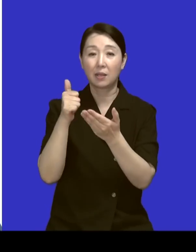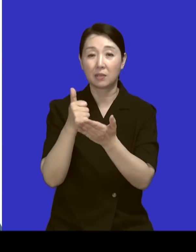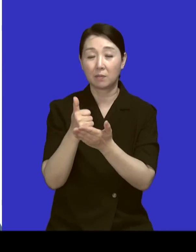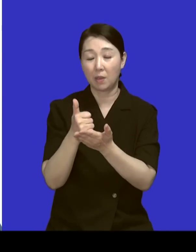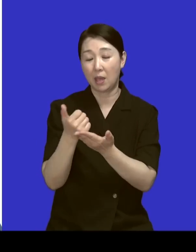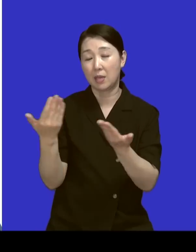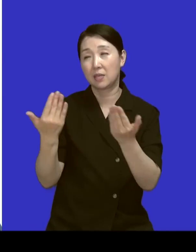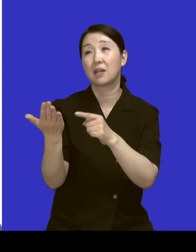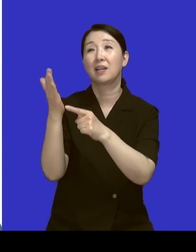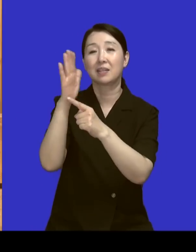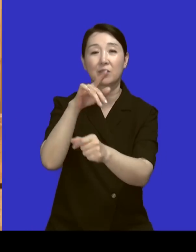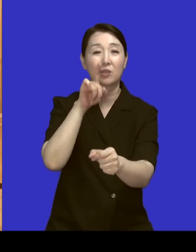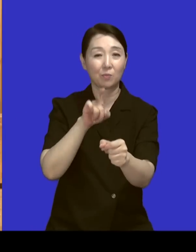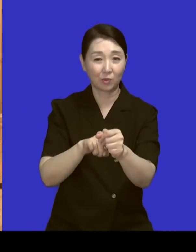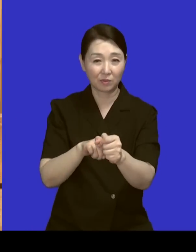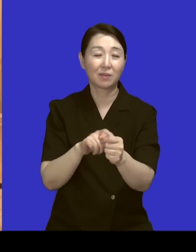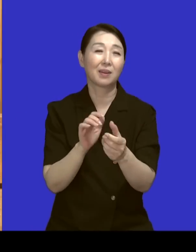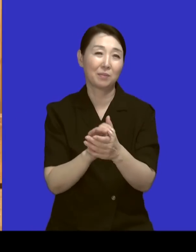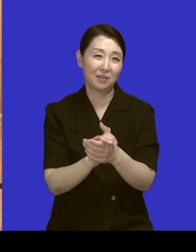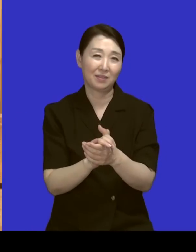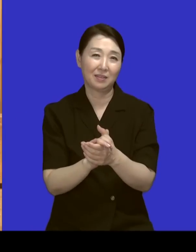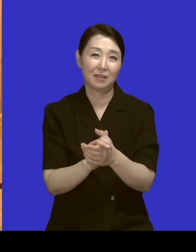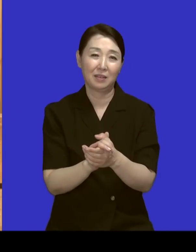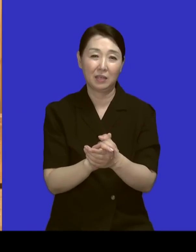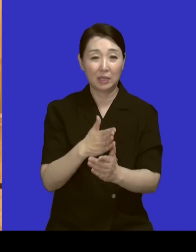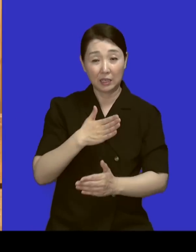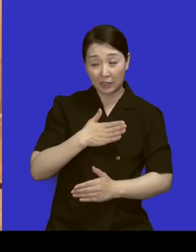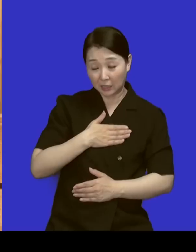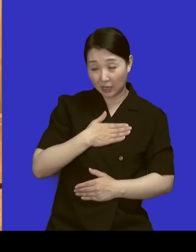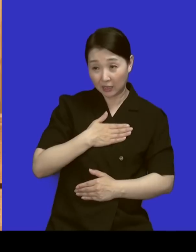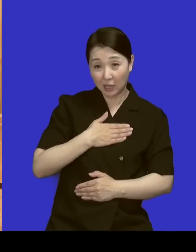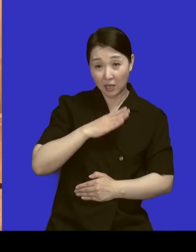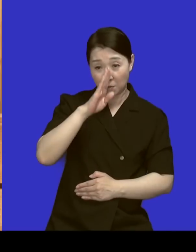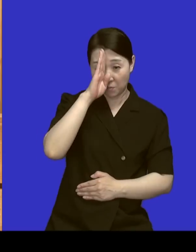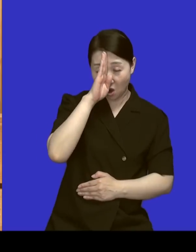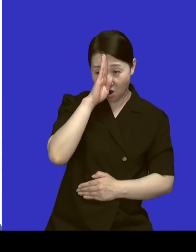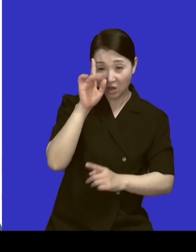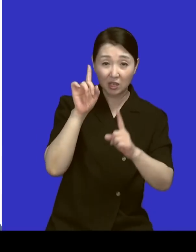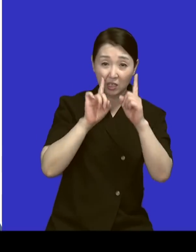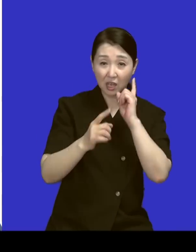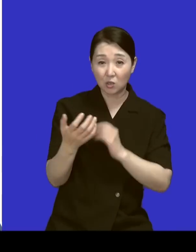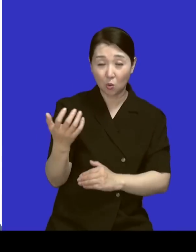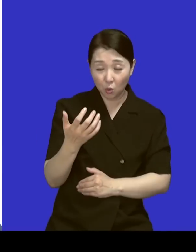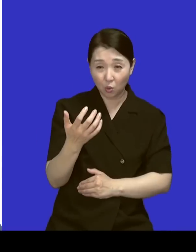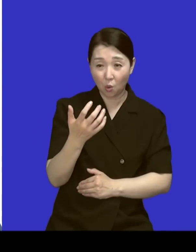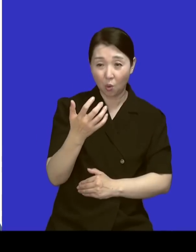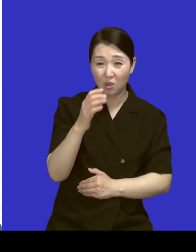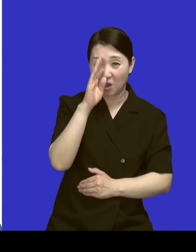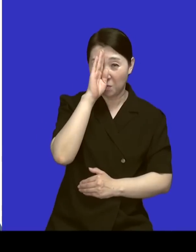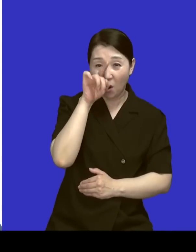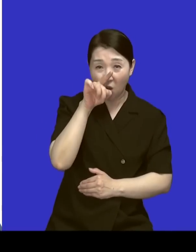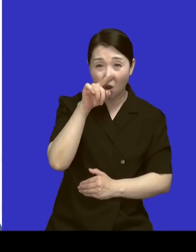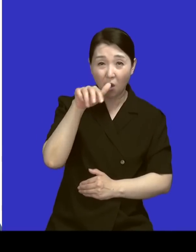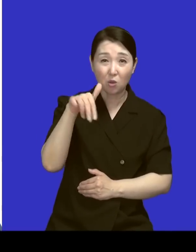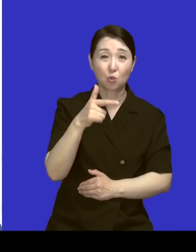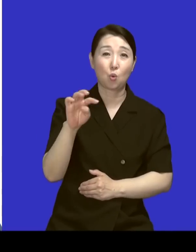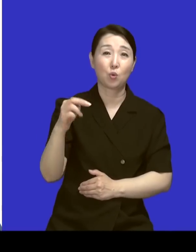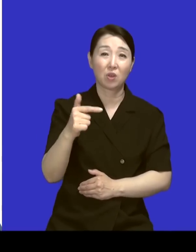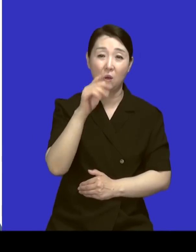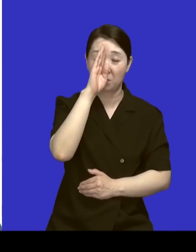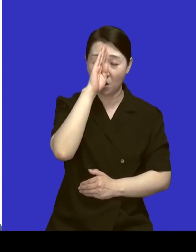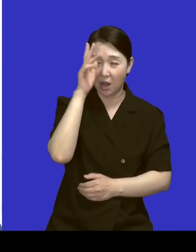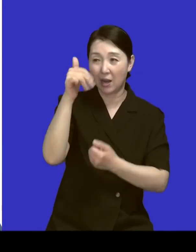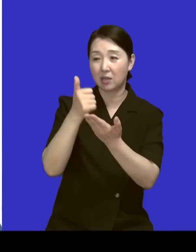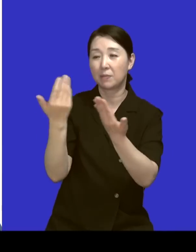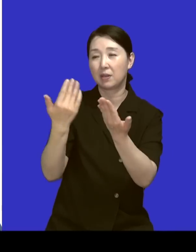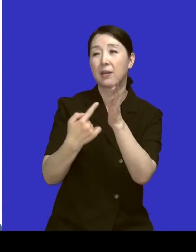하나님의 하신 일을 나타내고자 합니다. 아멘. 네. 저한테 있어서도 제 아픔과 고통, 또 조현병도 하나님을 나타내기